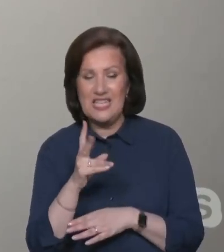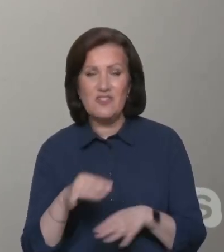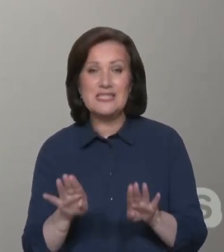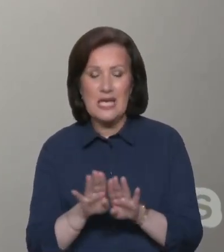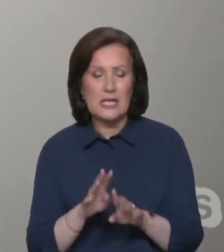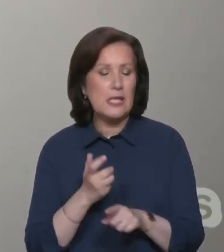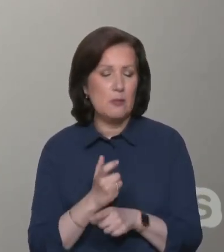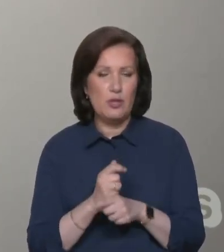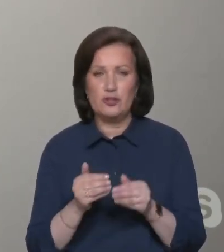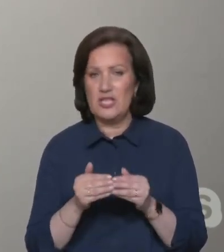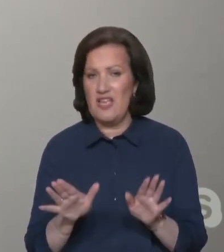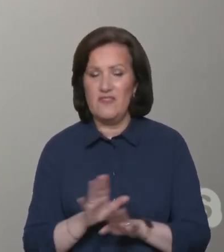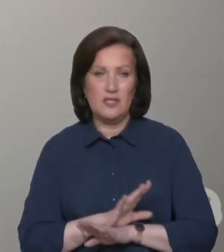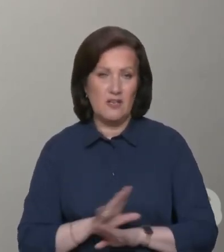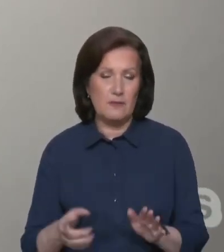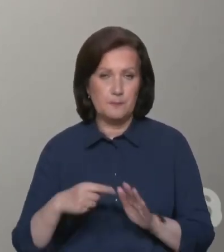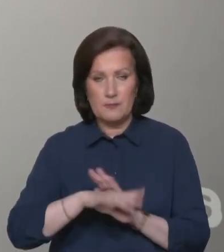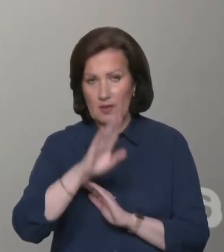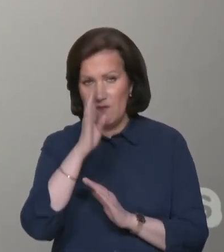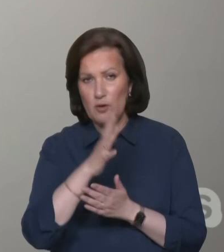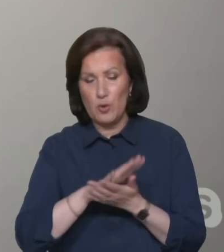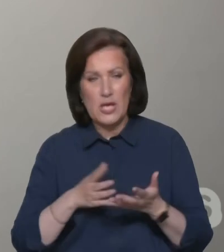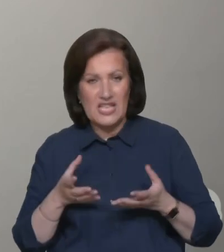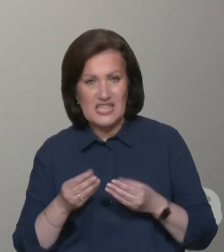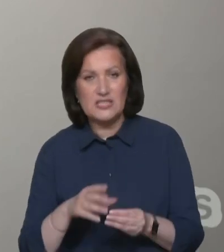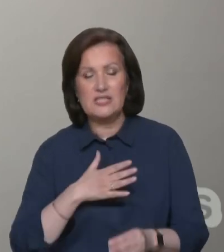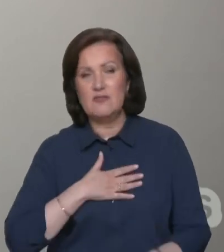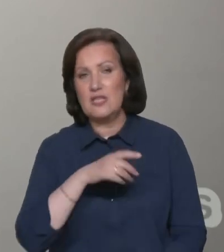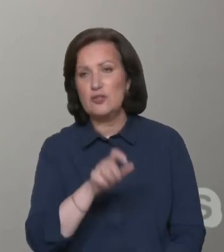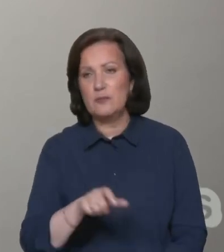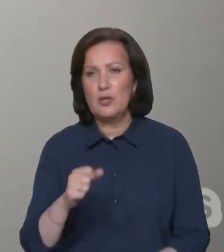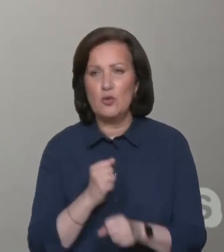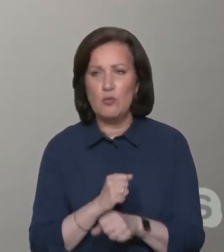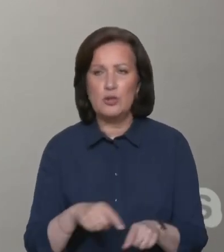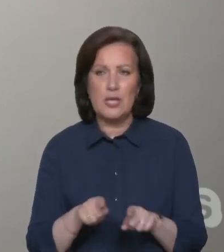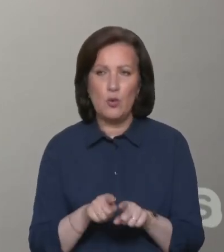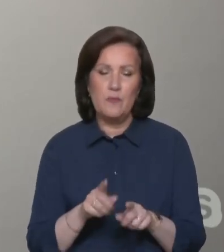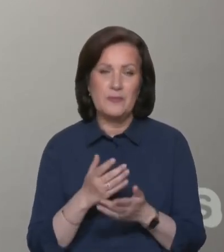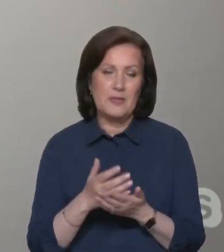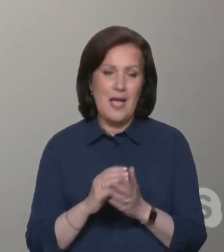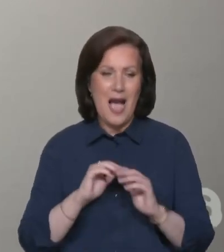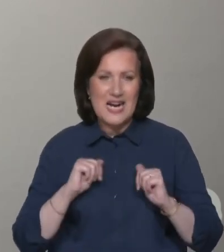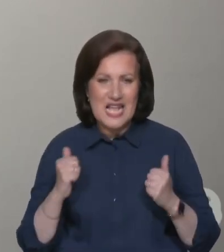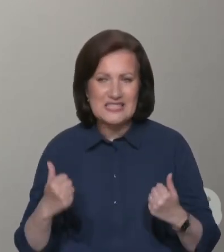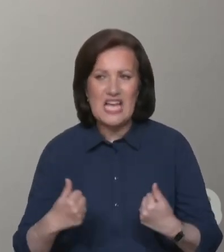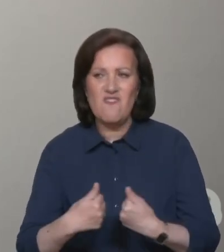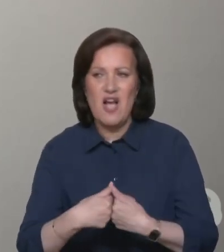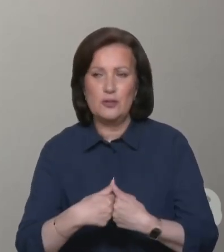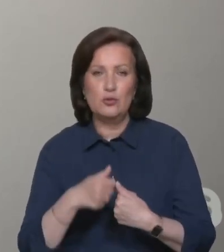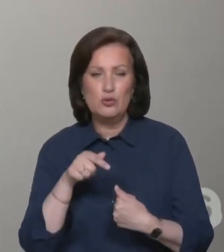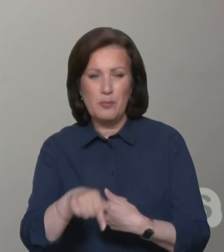закрили і більше не відкривали. Тож ворог продовжує тиснути на наших мешканців і робити таку собі резервацію, щоб їм було